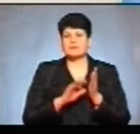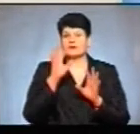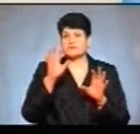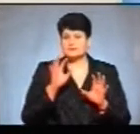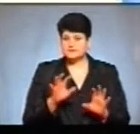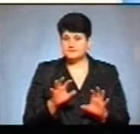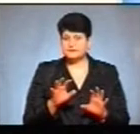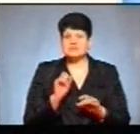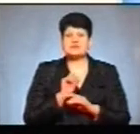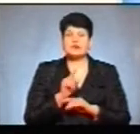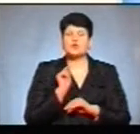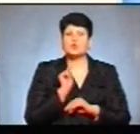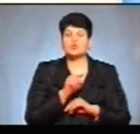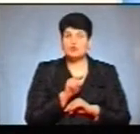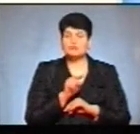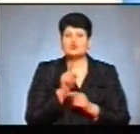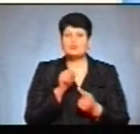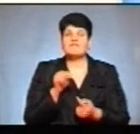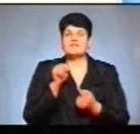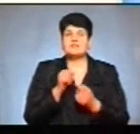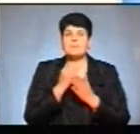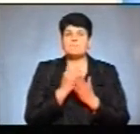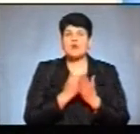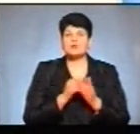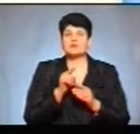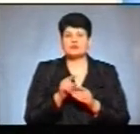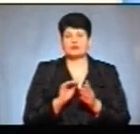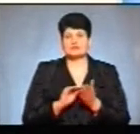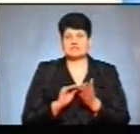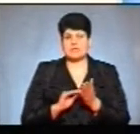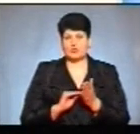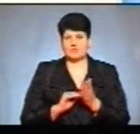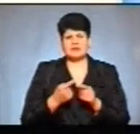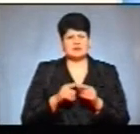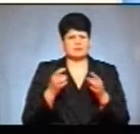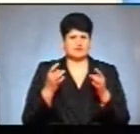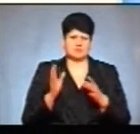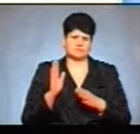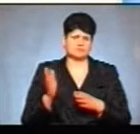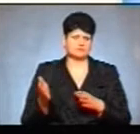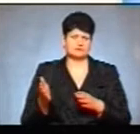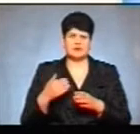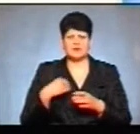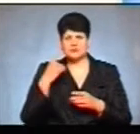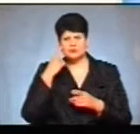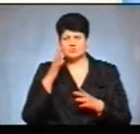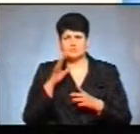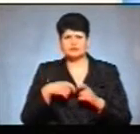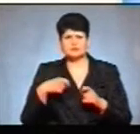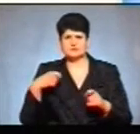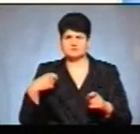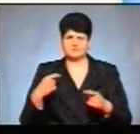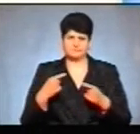Ось завдання полягає в тому, щоб визначити порядок їхнього встановлення. Я думаю, що він повинен бути дуже простий, без всяких бюрократичних оцих